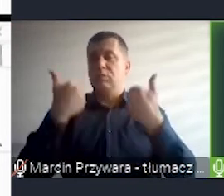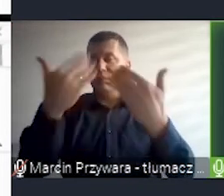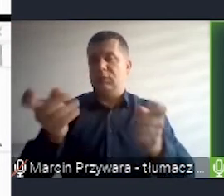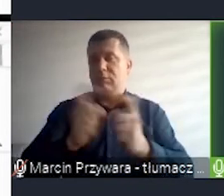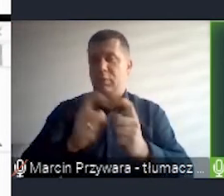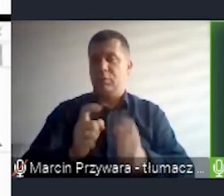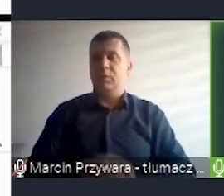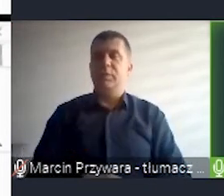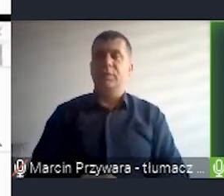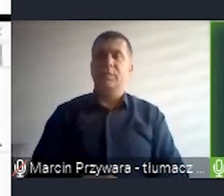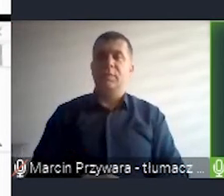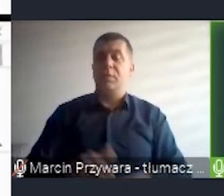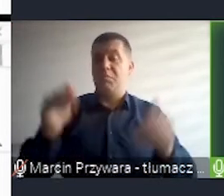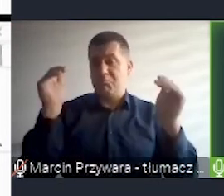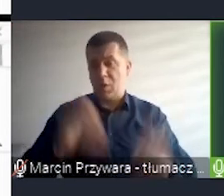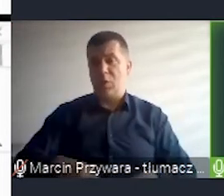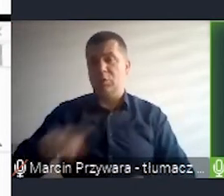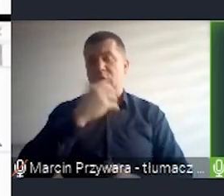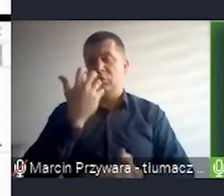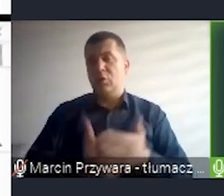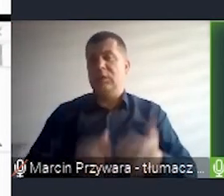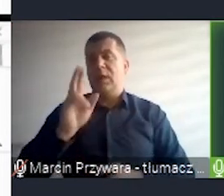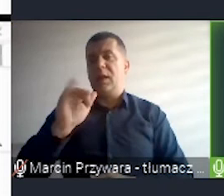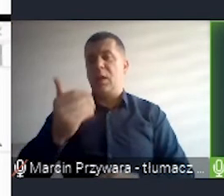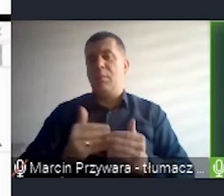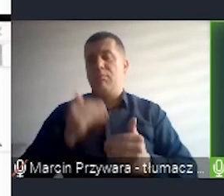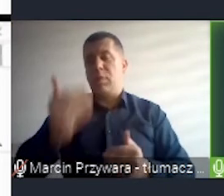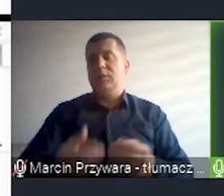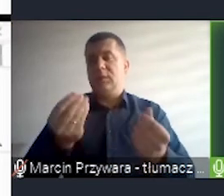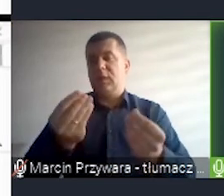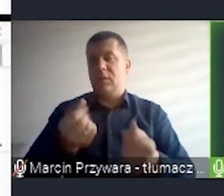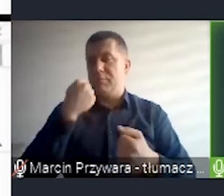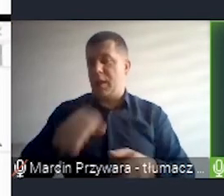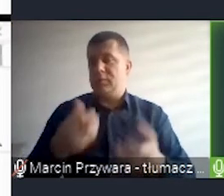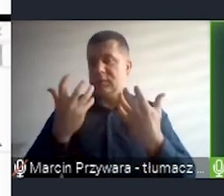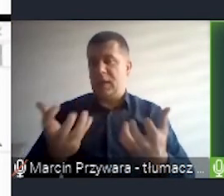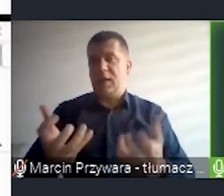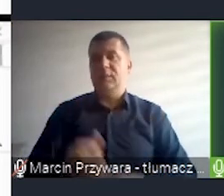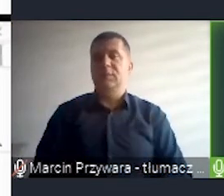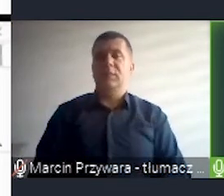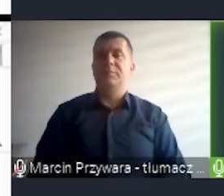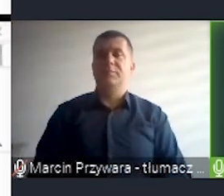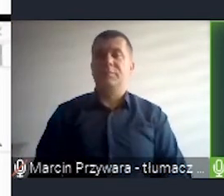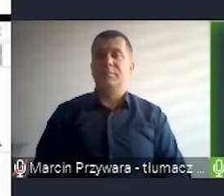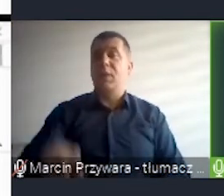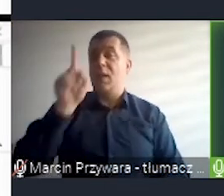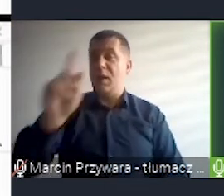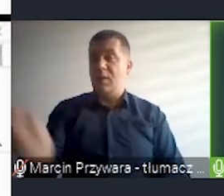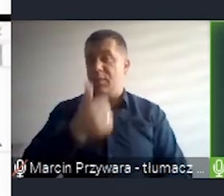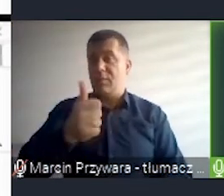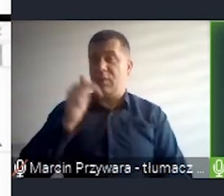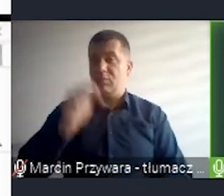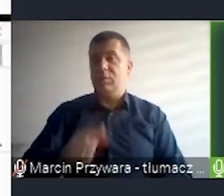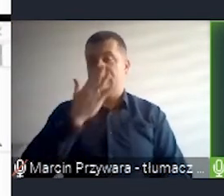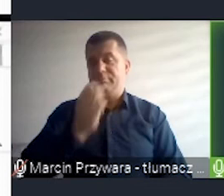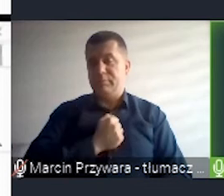punktów. Możecie Państwo stosować kryteria pozacenowe. Ja bardzo do tego zachęcam. Ale po pierwsze musicie